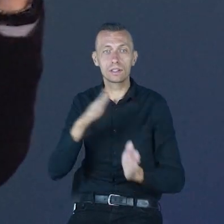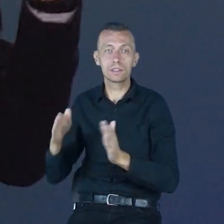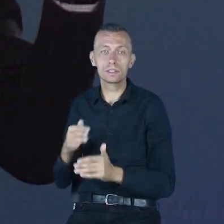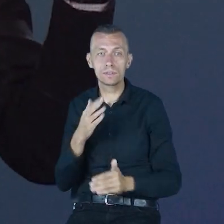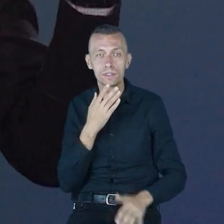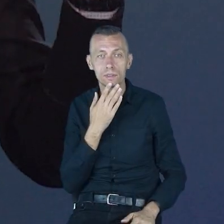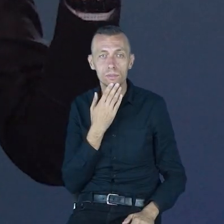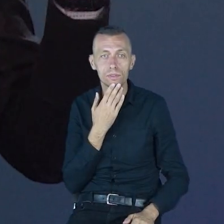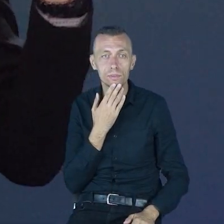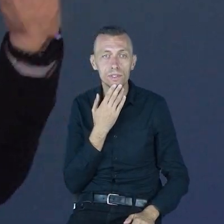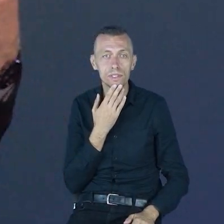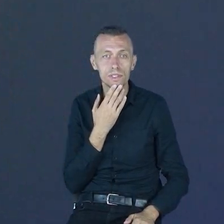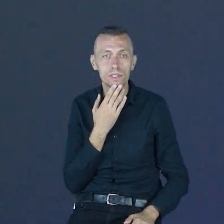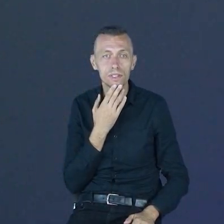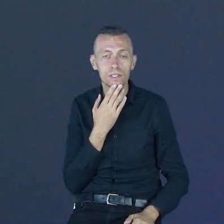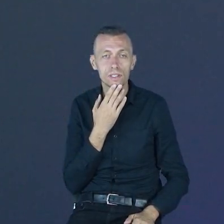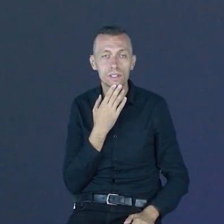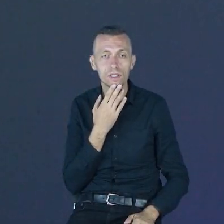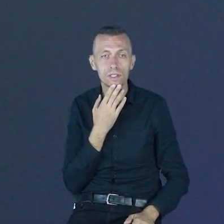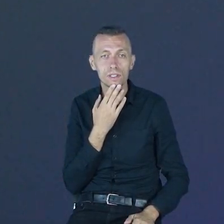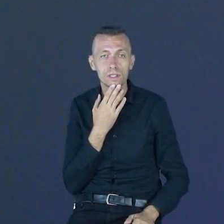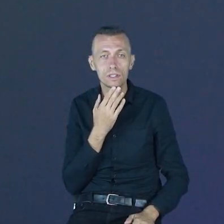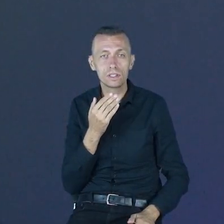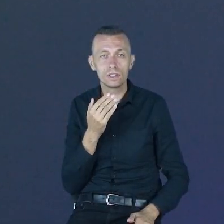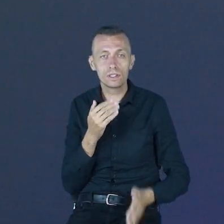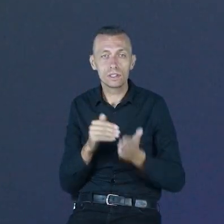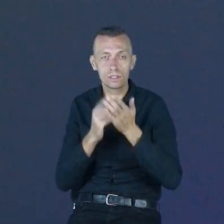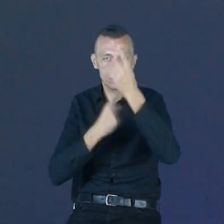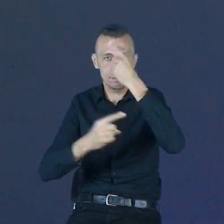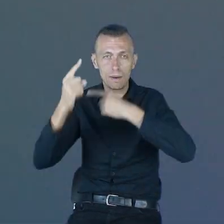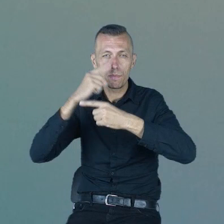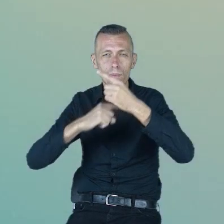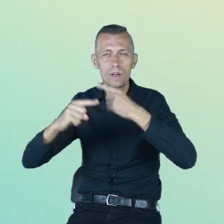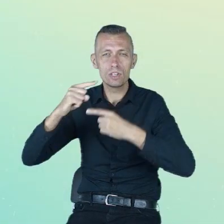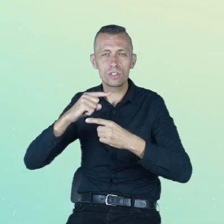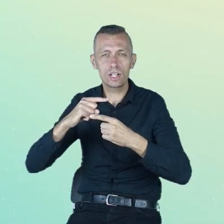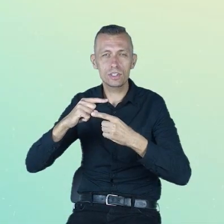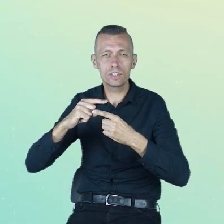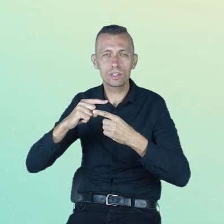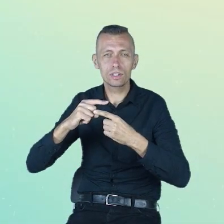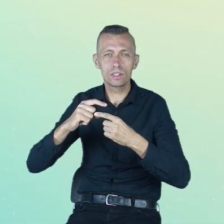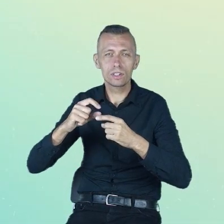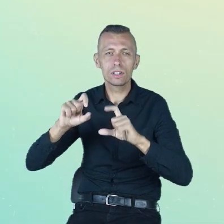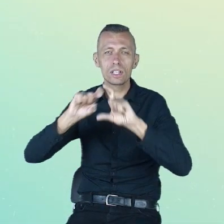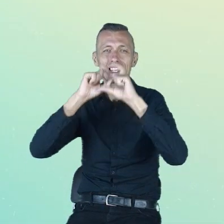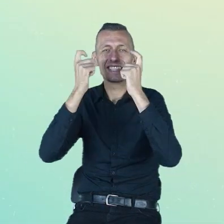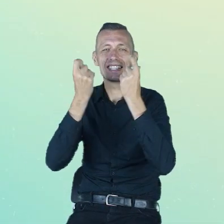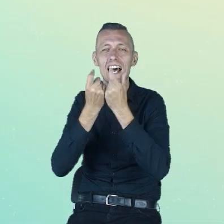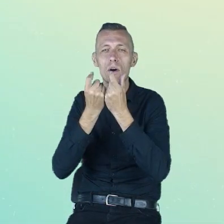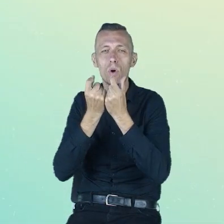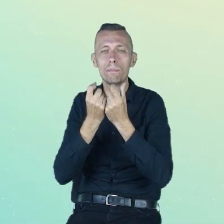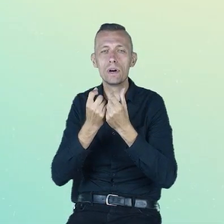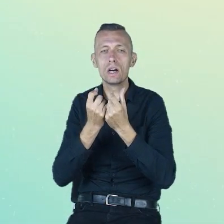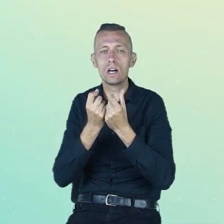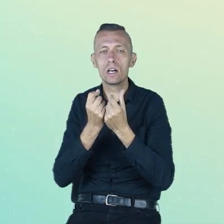o poddaniu się, które polega na nałożeniu całej zbroi Bożej. I w